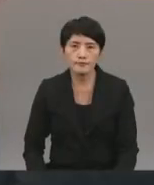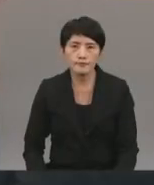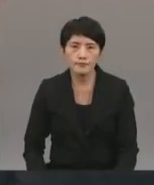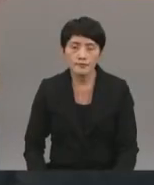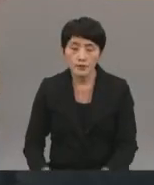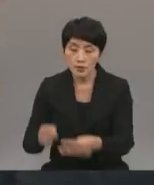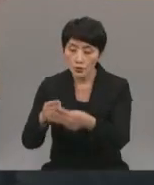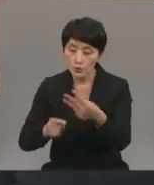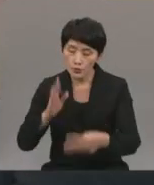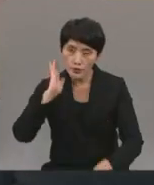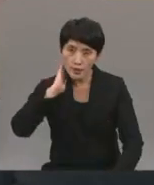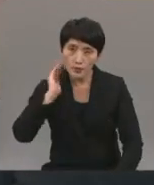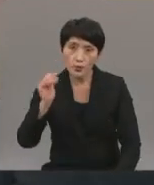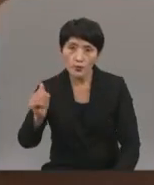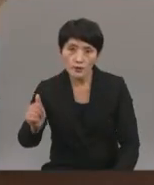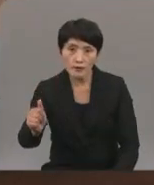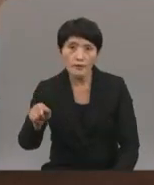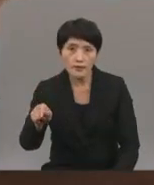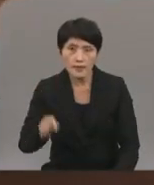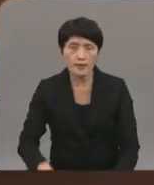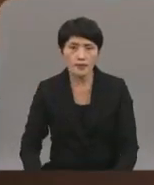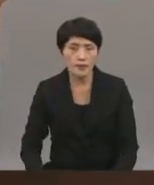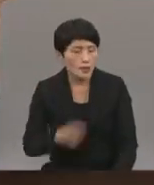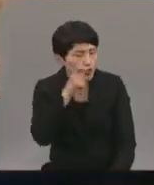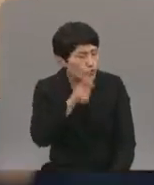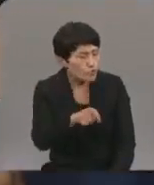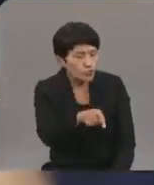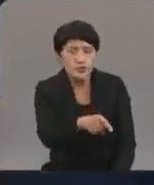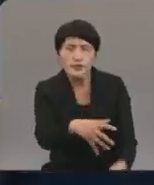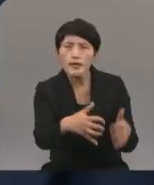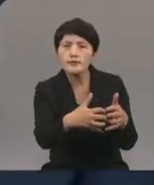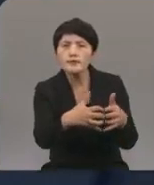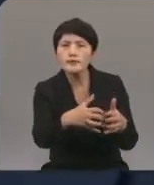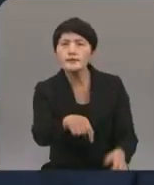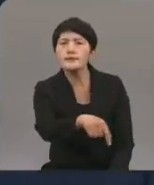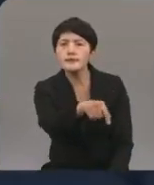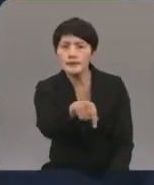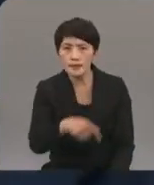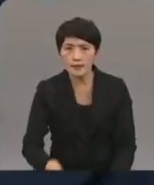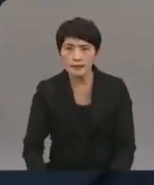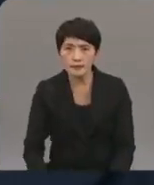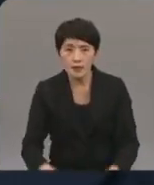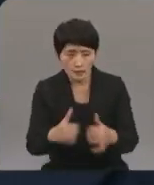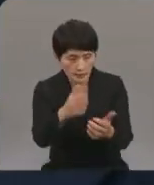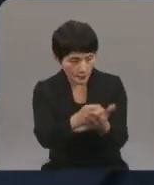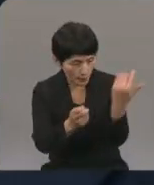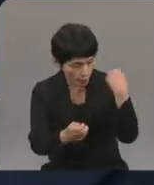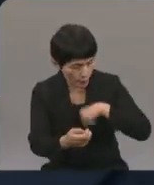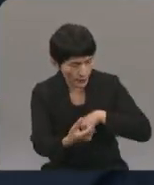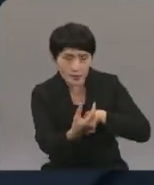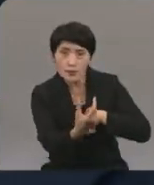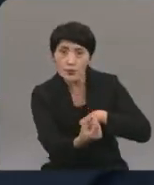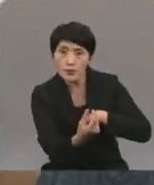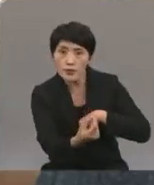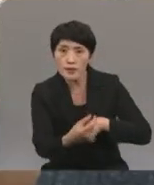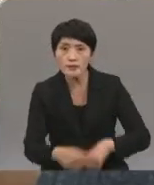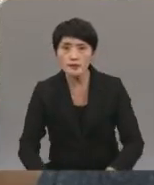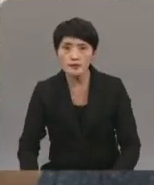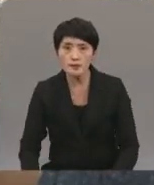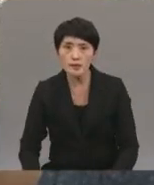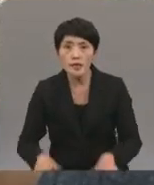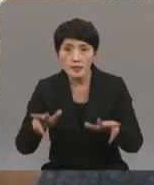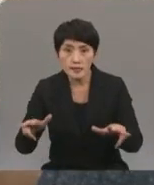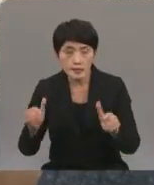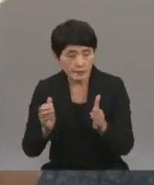韩国总统尹锡悦在接受外电记者采访时表示，如果在乌克兰发生大规模平民遭屠杀的情